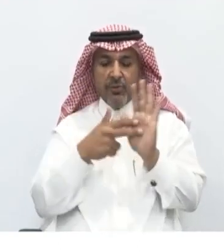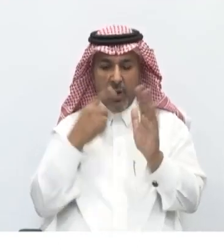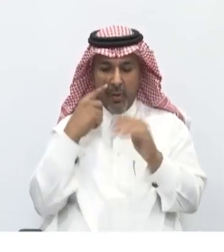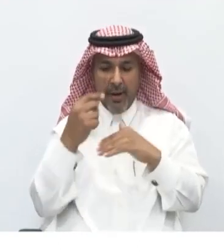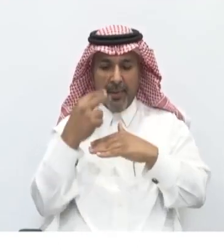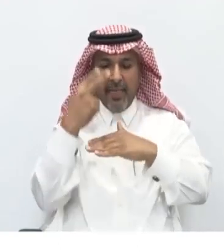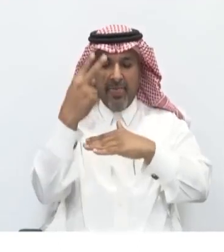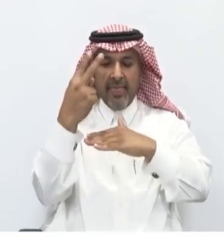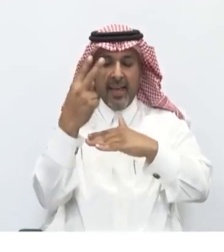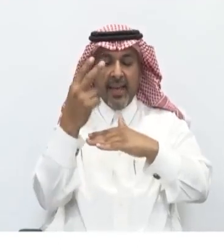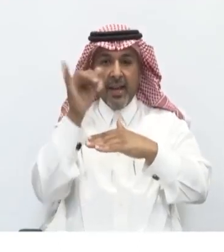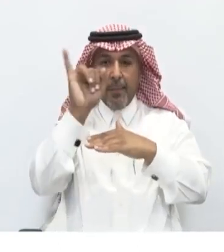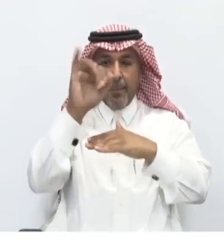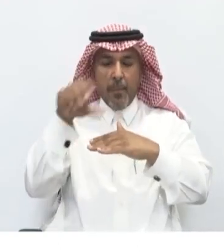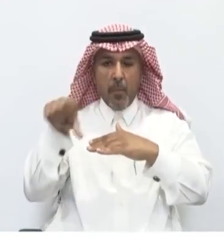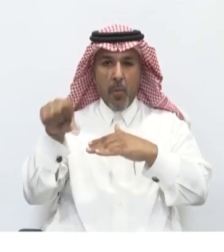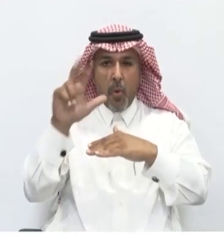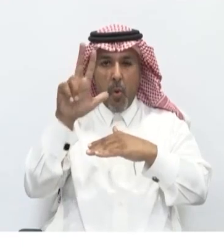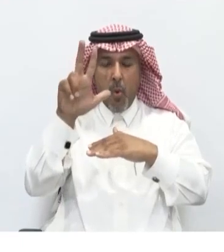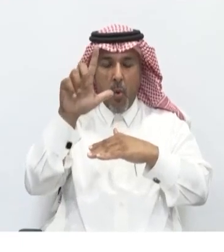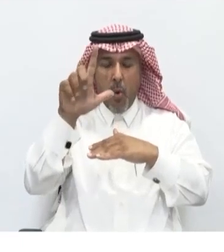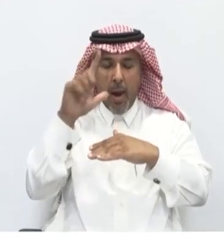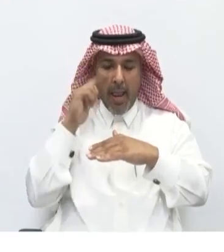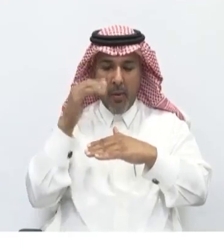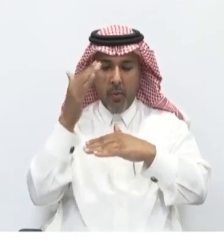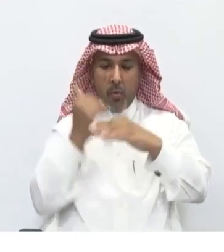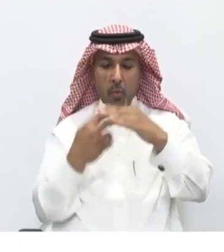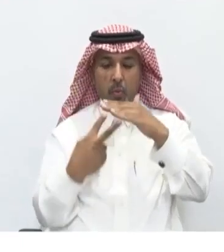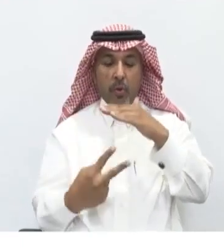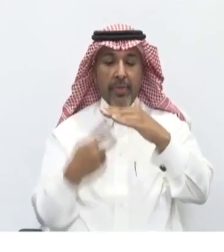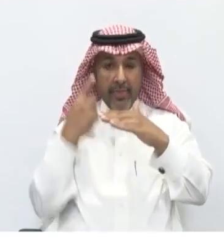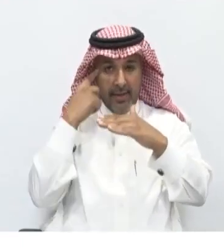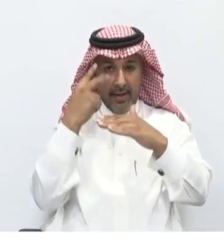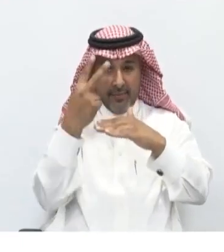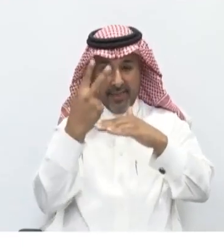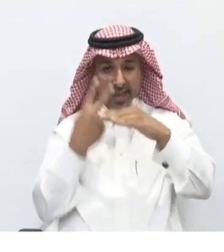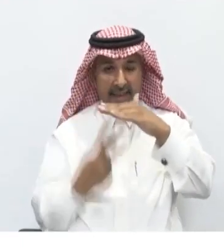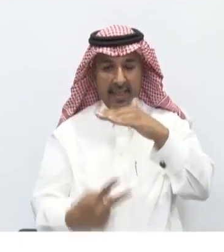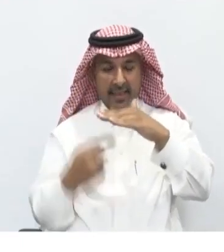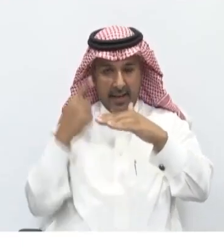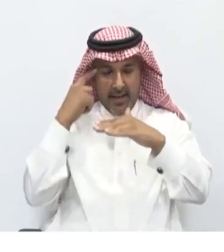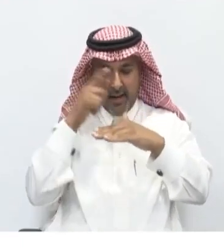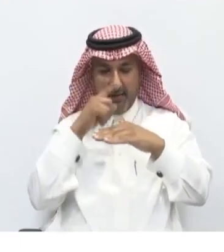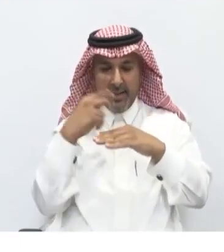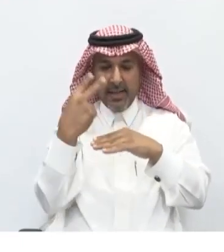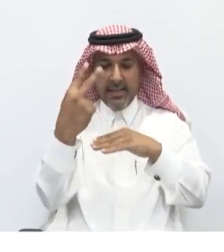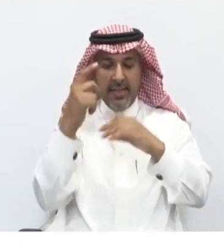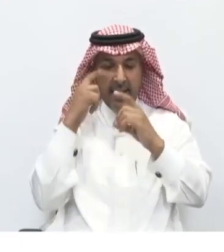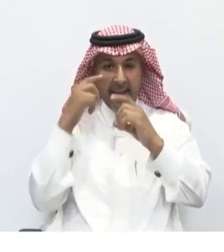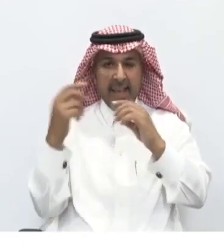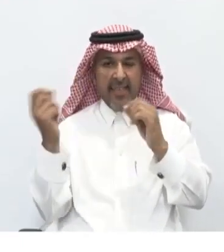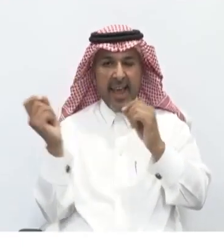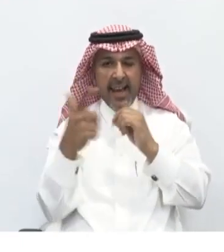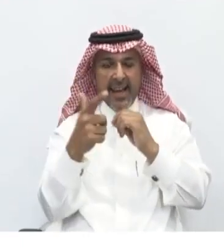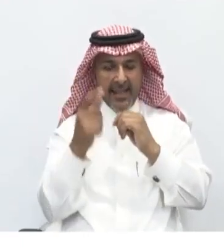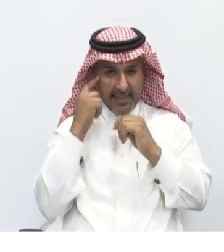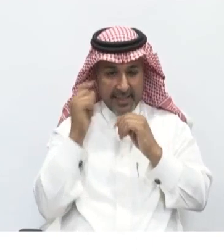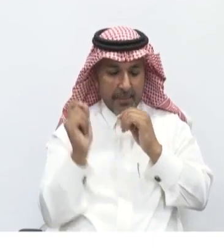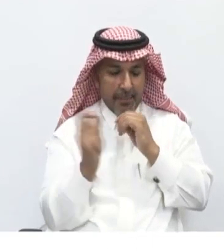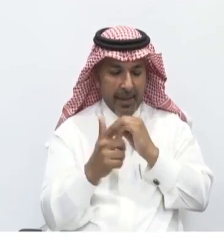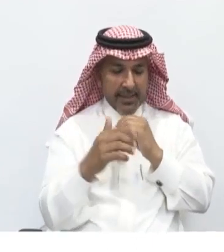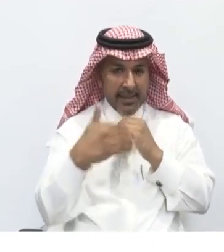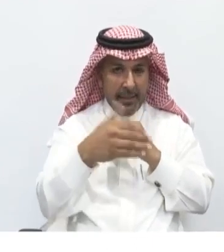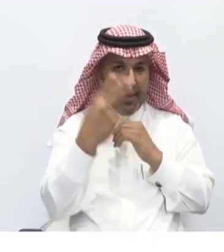اثنين مول من البوتاسيوم ايضا اثنين مع اثنين مول من بروميد البوتاسيوم اذا